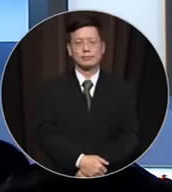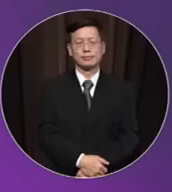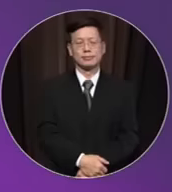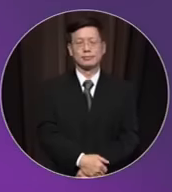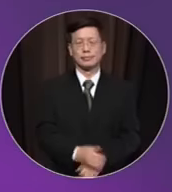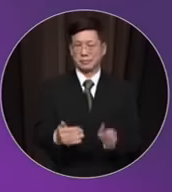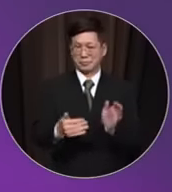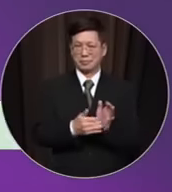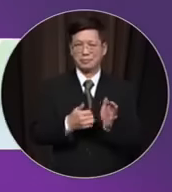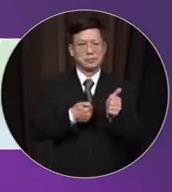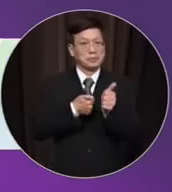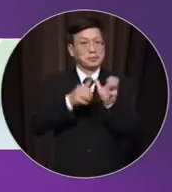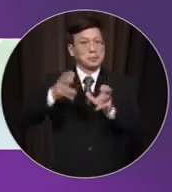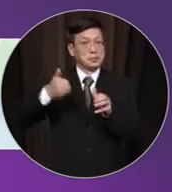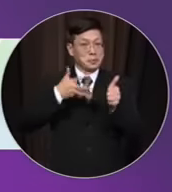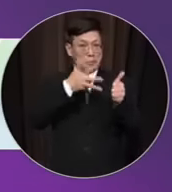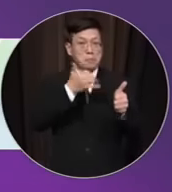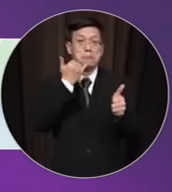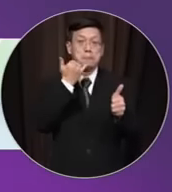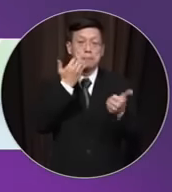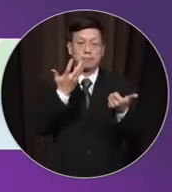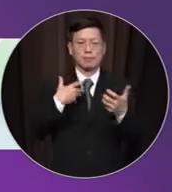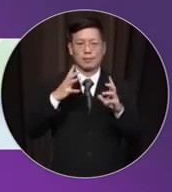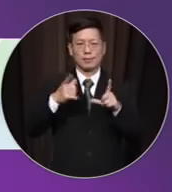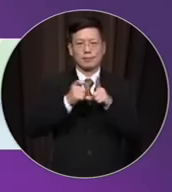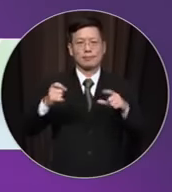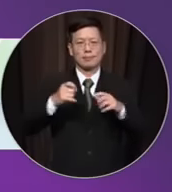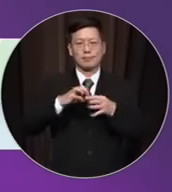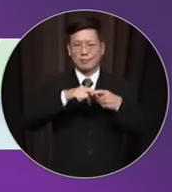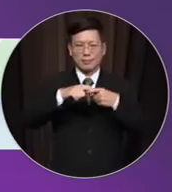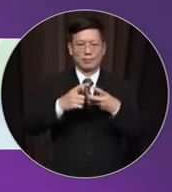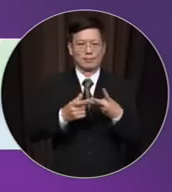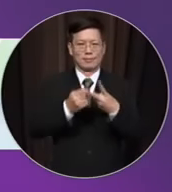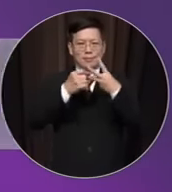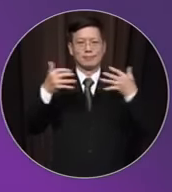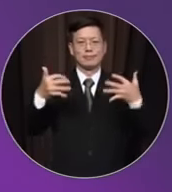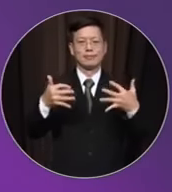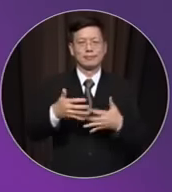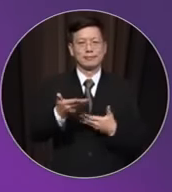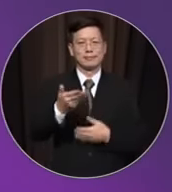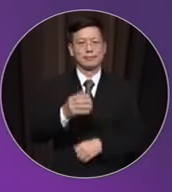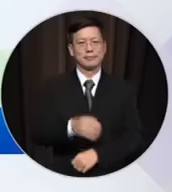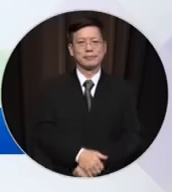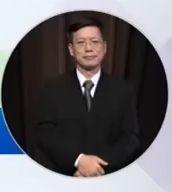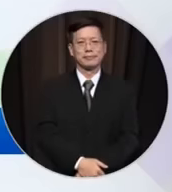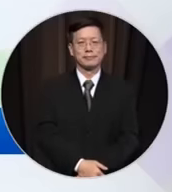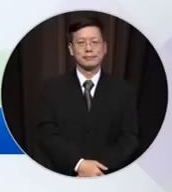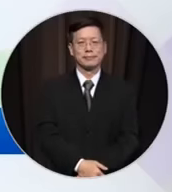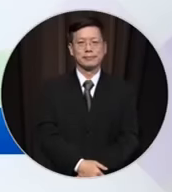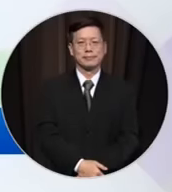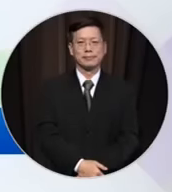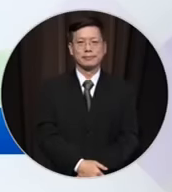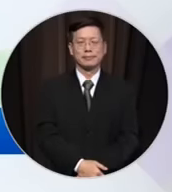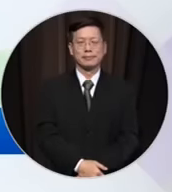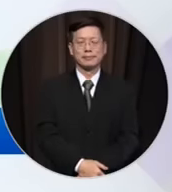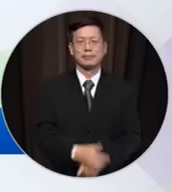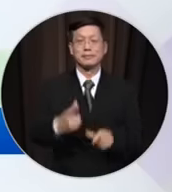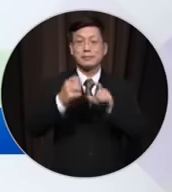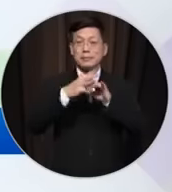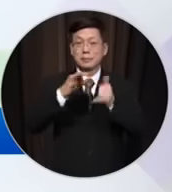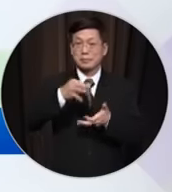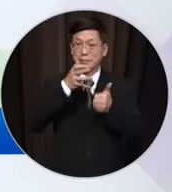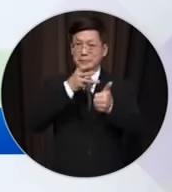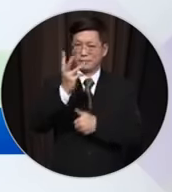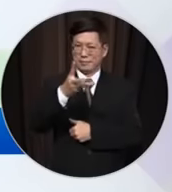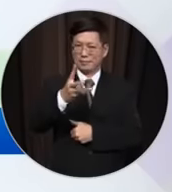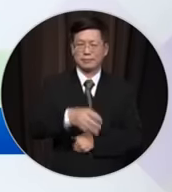好的，副总统给问吗？公民联署提问第三题，请看。 公民提问